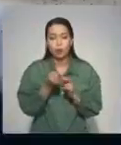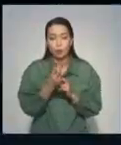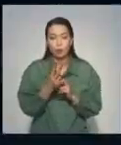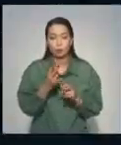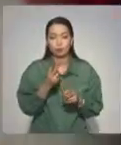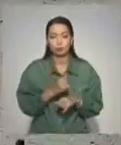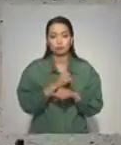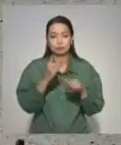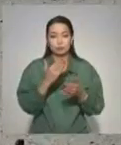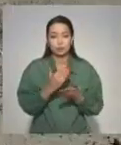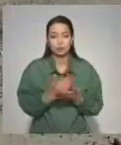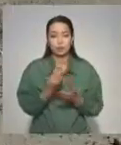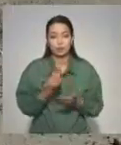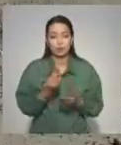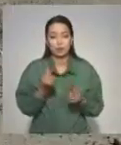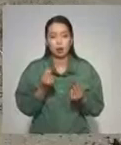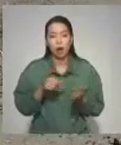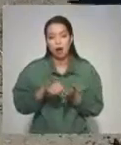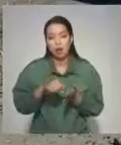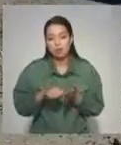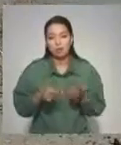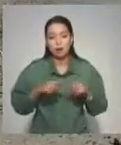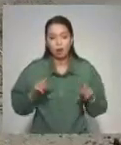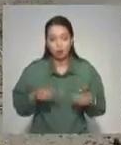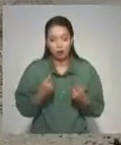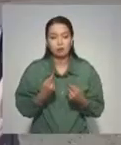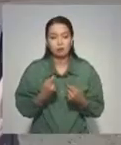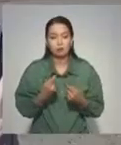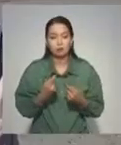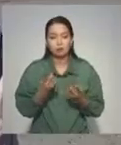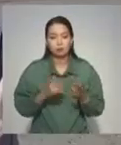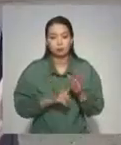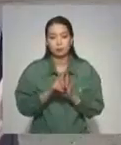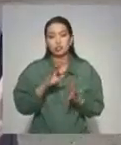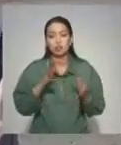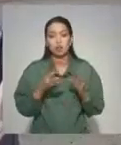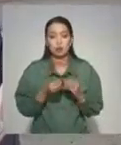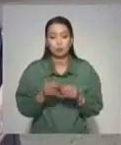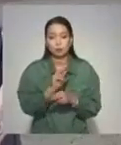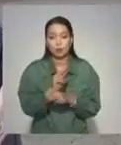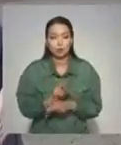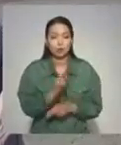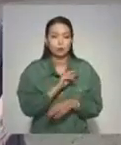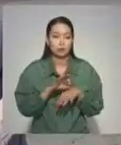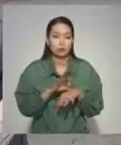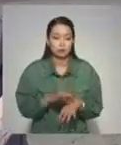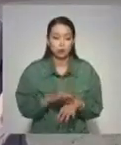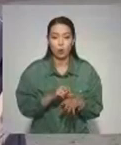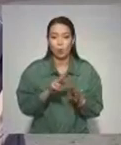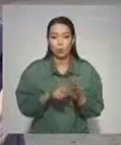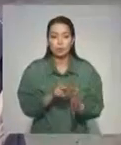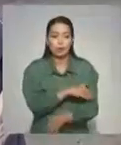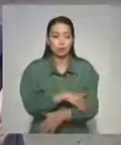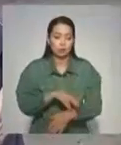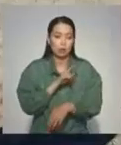артық. Шенеуніктер асфальтты қалпына елтіруге білек сыбана кіріскен сыңайлы. Жалпы жөндеуші жұмыстарын 18 көшеде